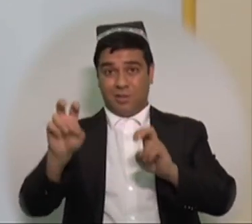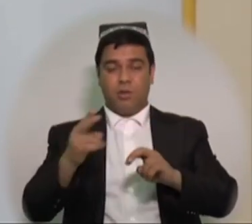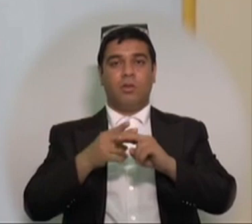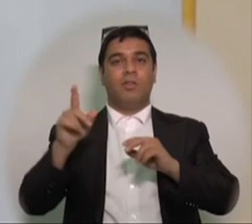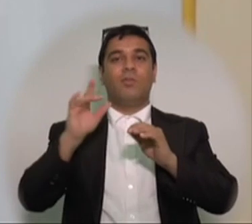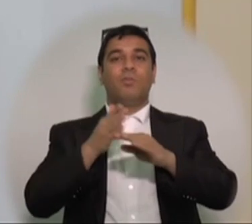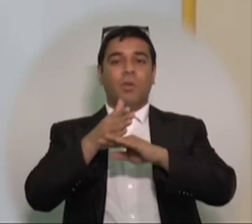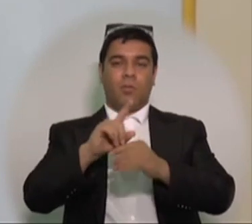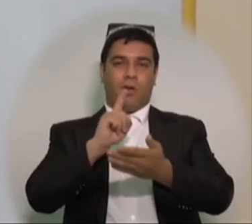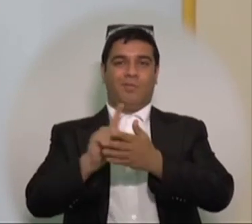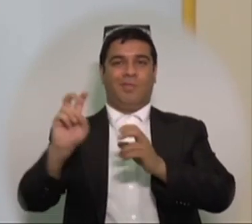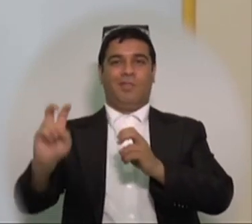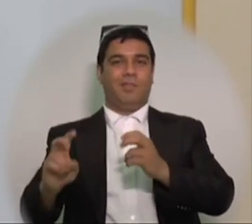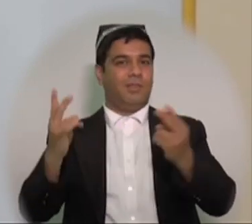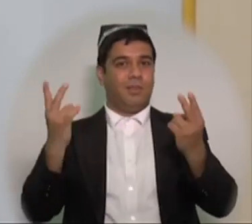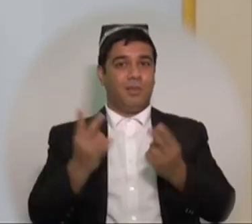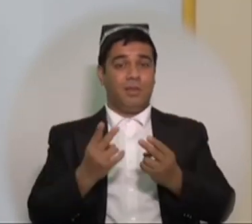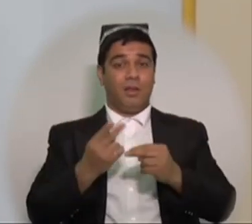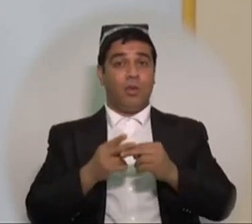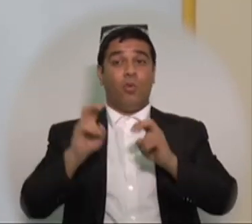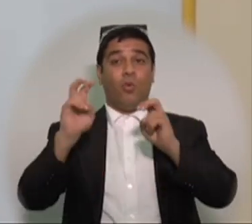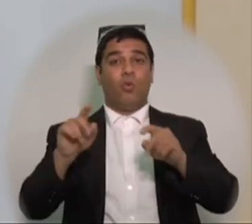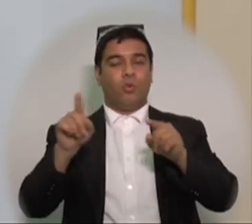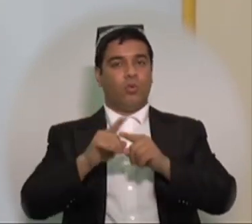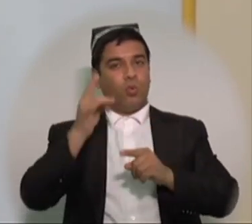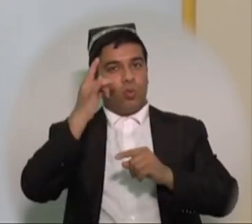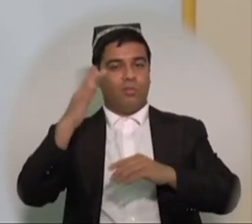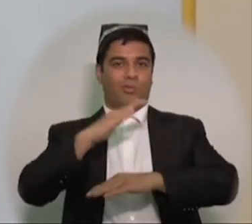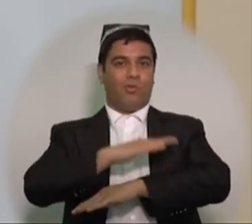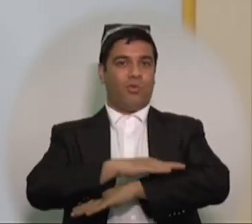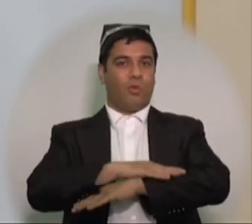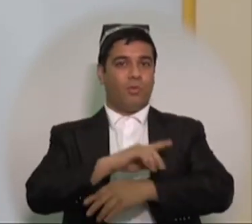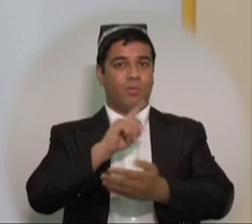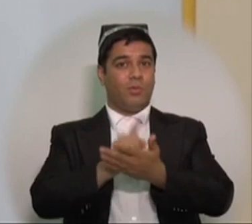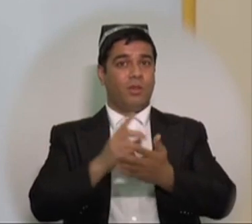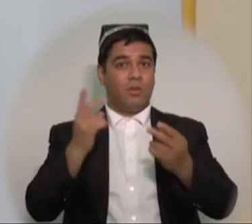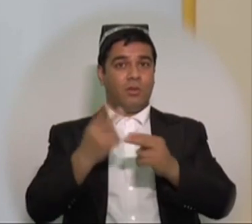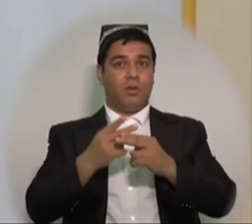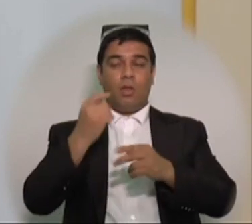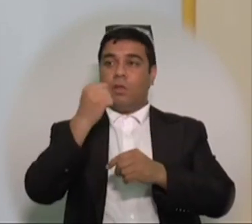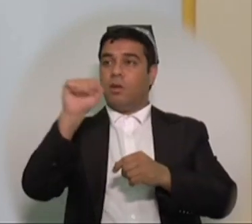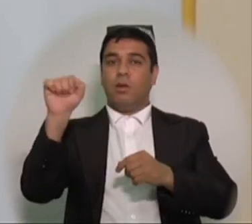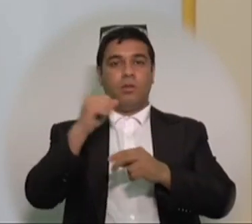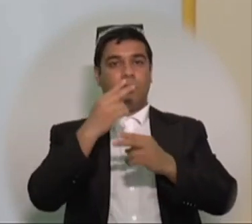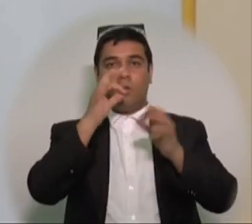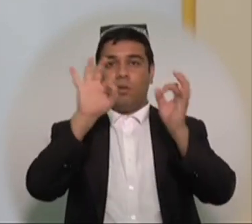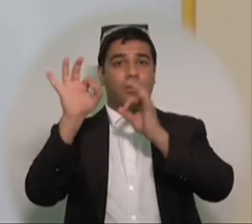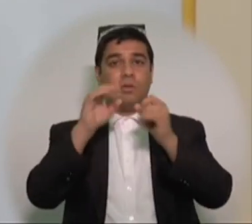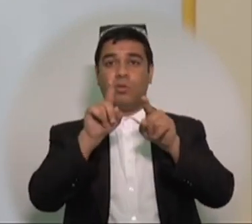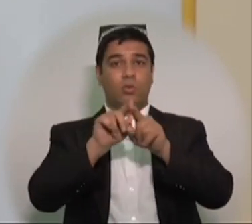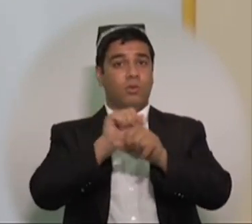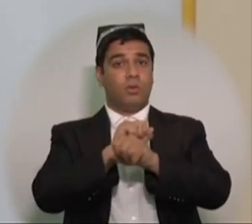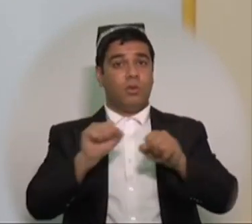oturadı. Oturgen de adab bilen oturadı. Alengidab türlü taraflarga karamaydı.